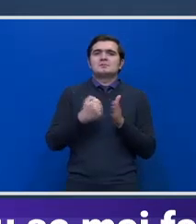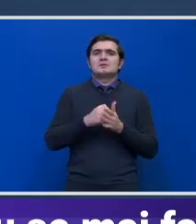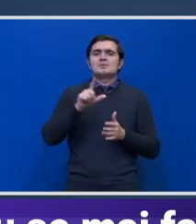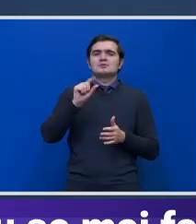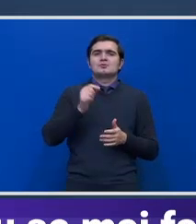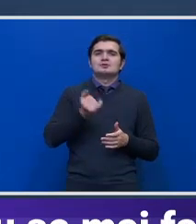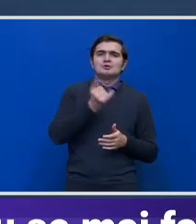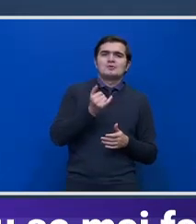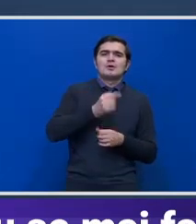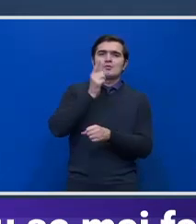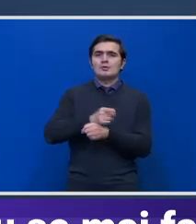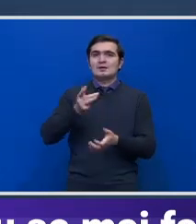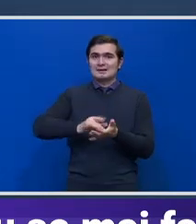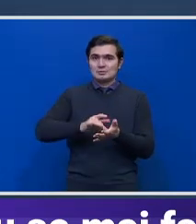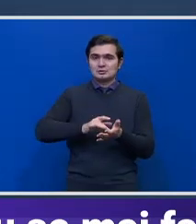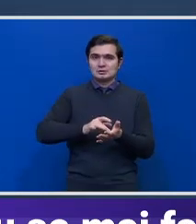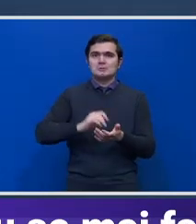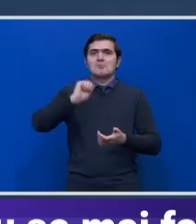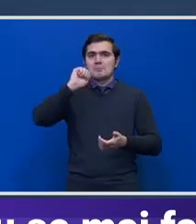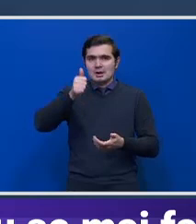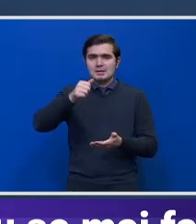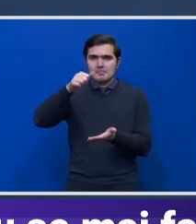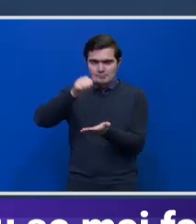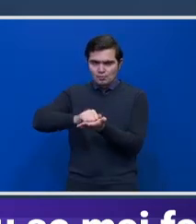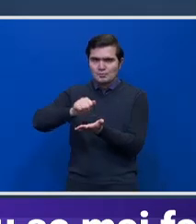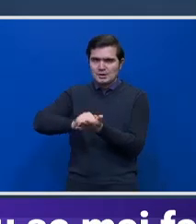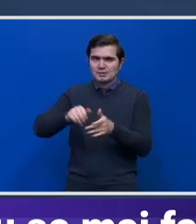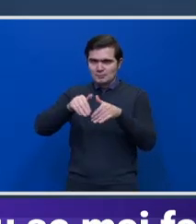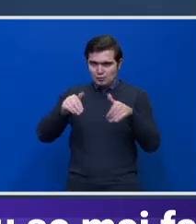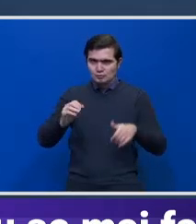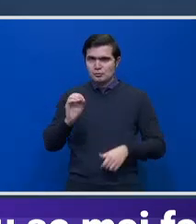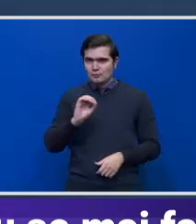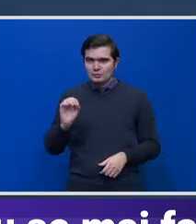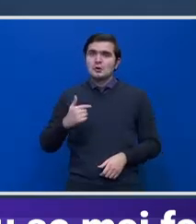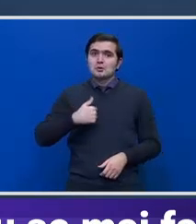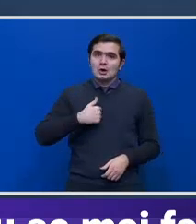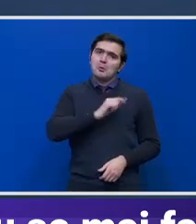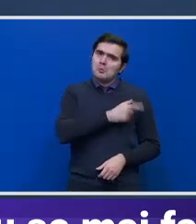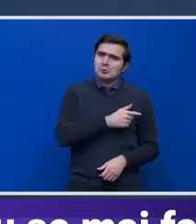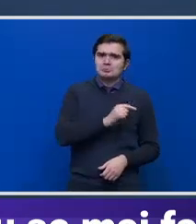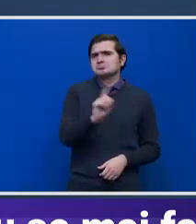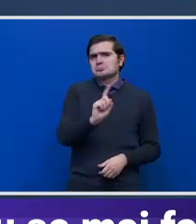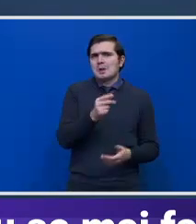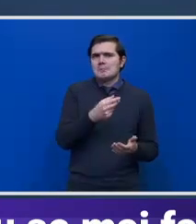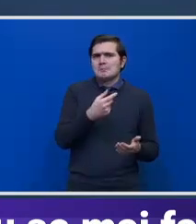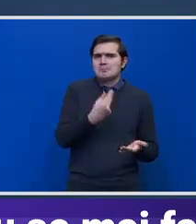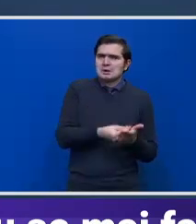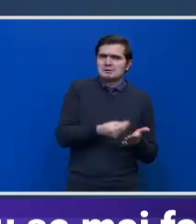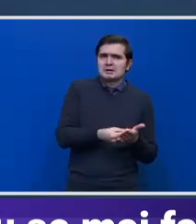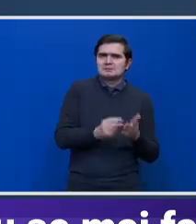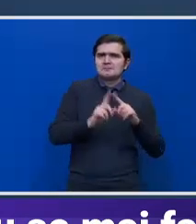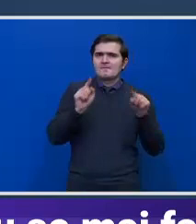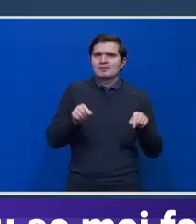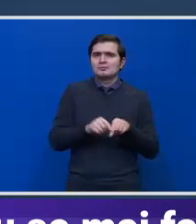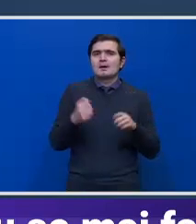ianuarie. Ordonanța de urgență, dacă intră în vigoare, mâine se publică monitor oficial. Eu pot să nu plătesc factura până în